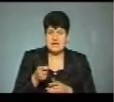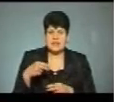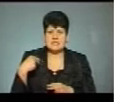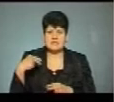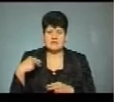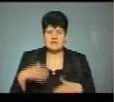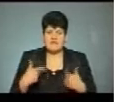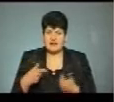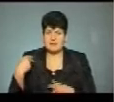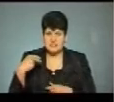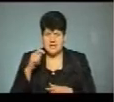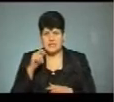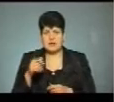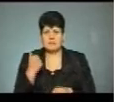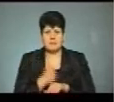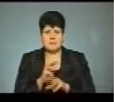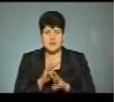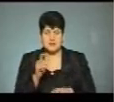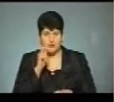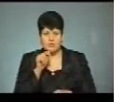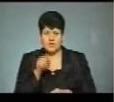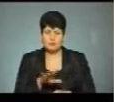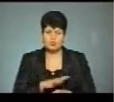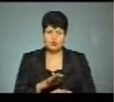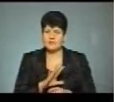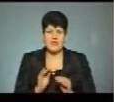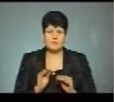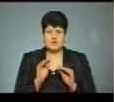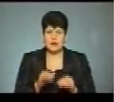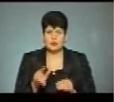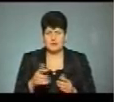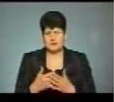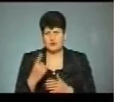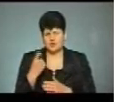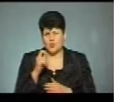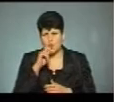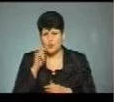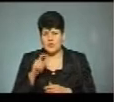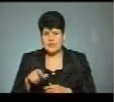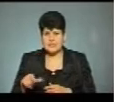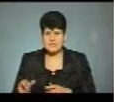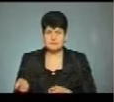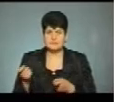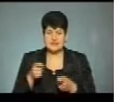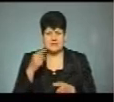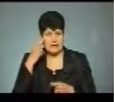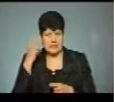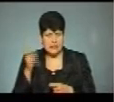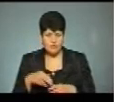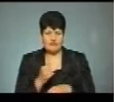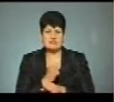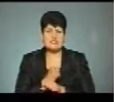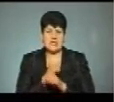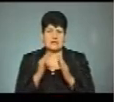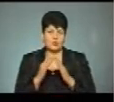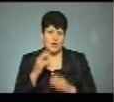та прем'єр-міністра України. У ньому йшлося про те, щоб не поселяти близько сотні українців, евакуйованих з Китаю, в санаторії Медобори. У